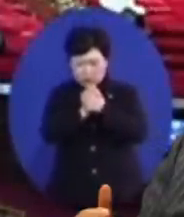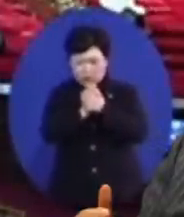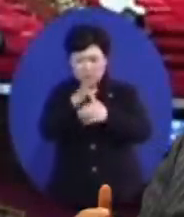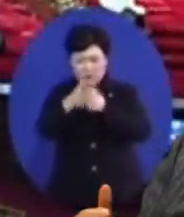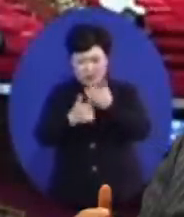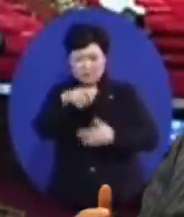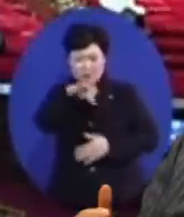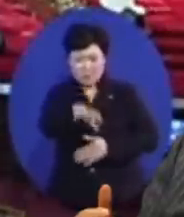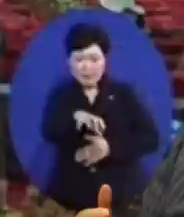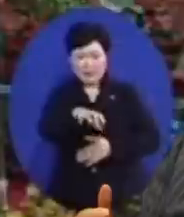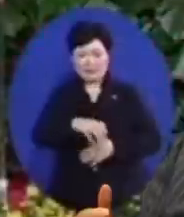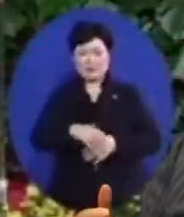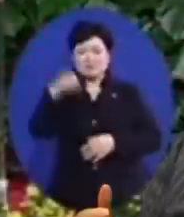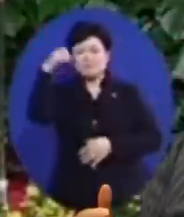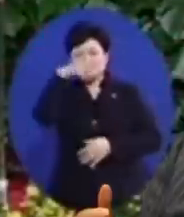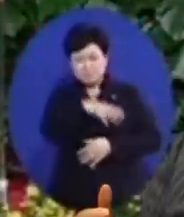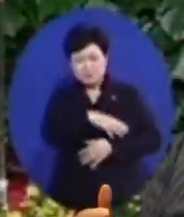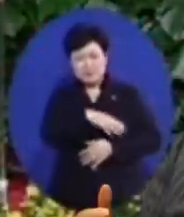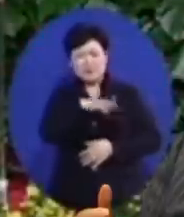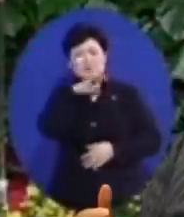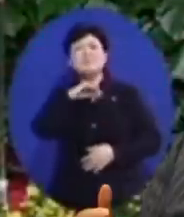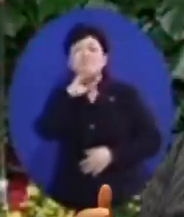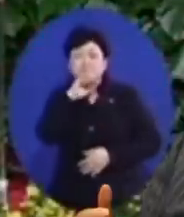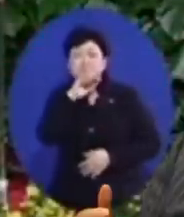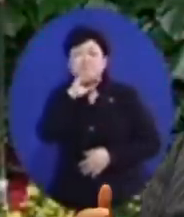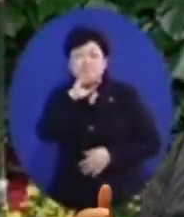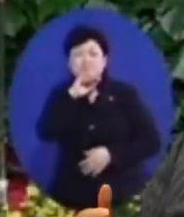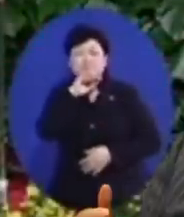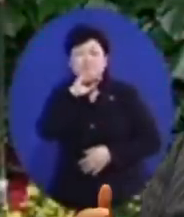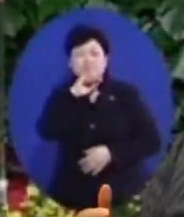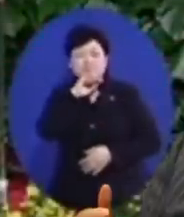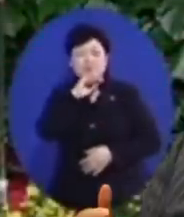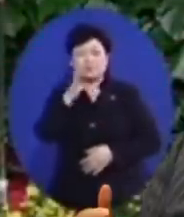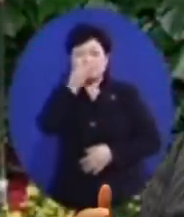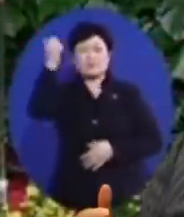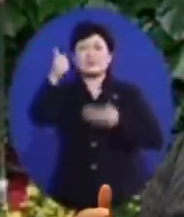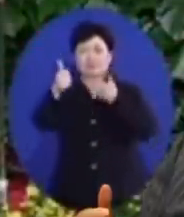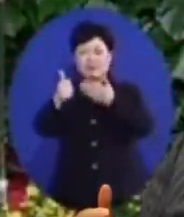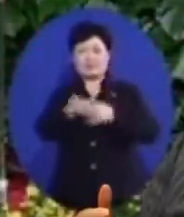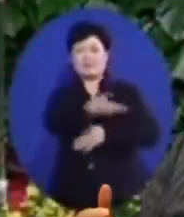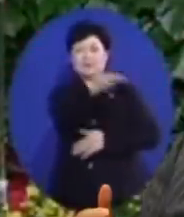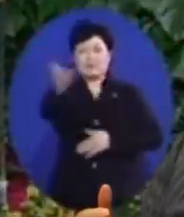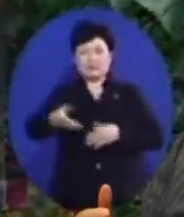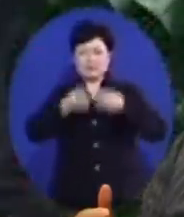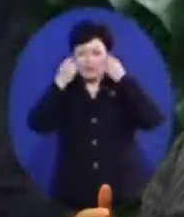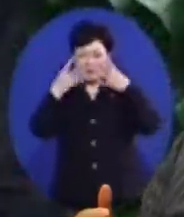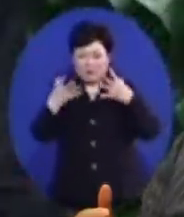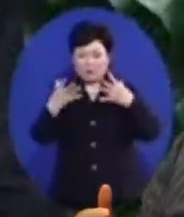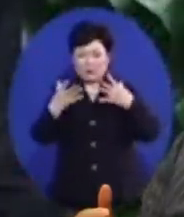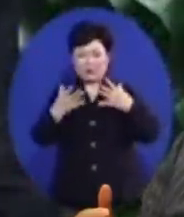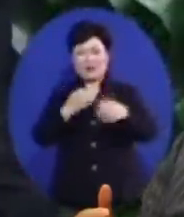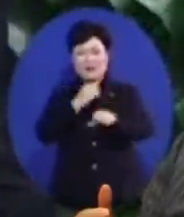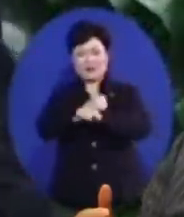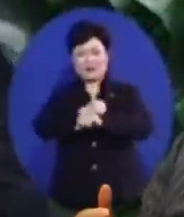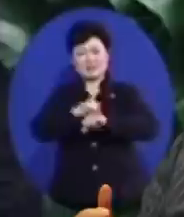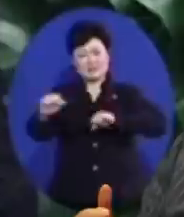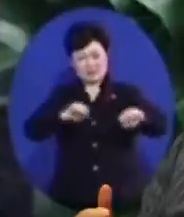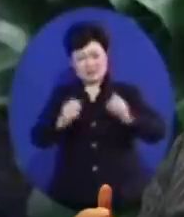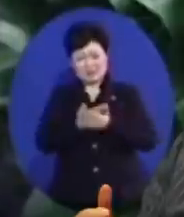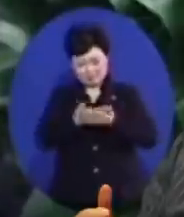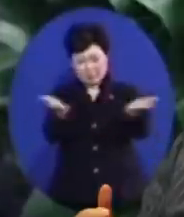앞에 그냥 기다리고 앉아만 있어도 성령께서 여러분을 새롭게 하는 역사를 베풀어 주시는